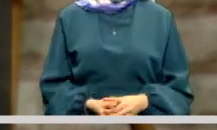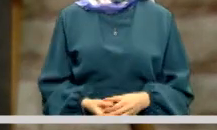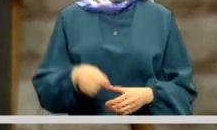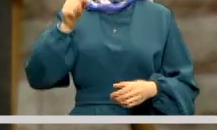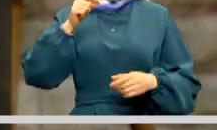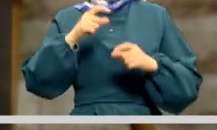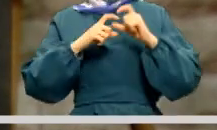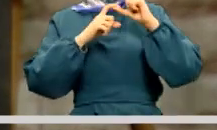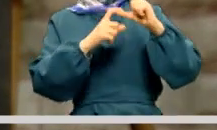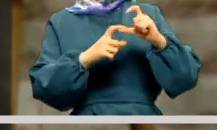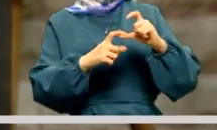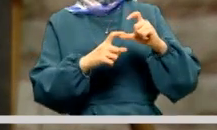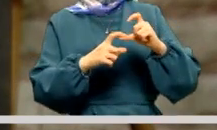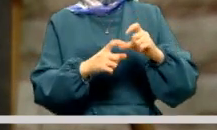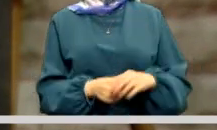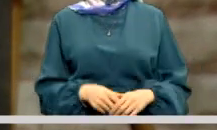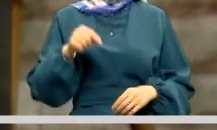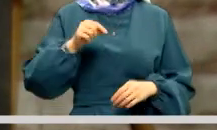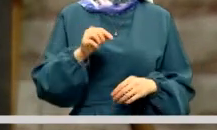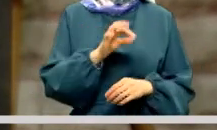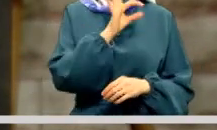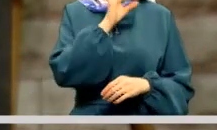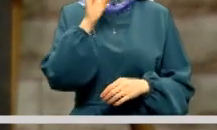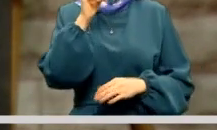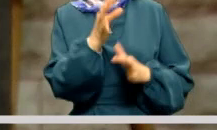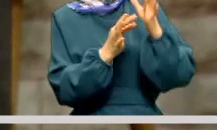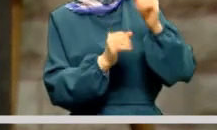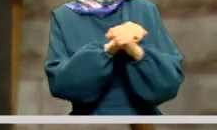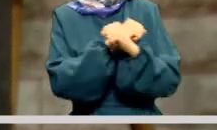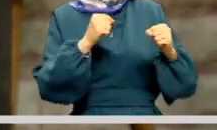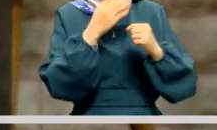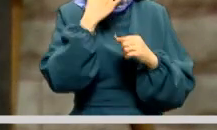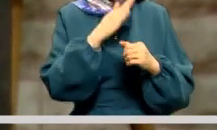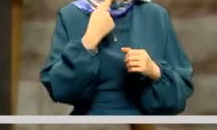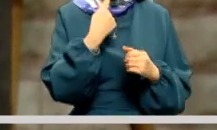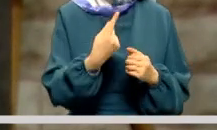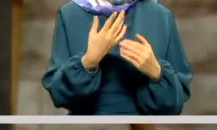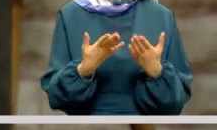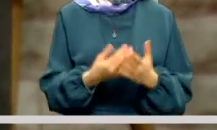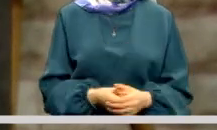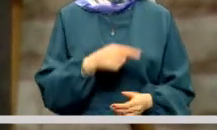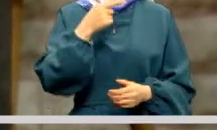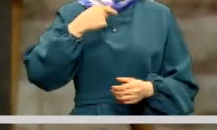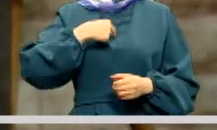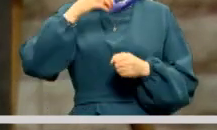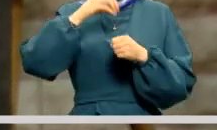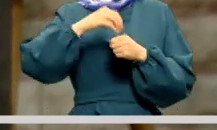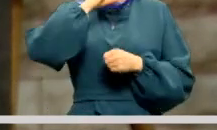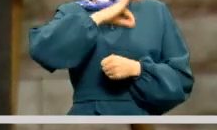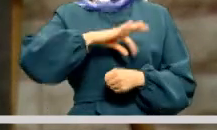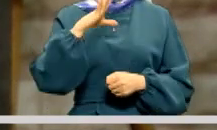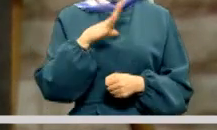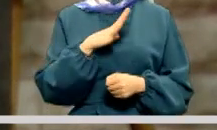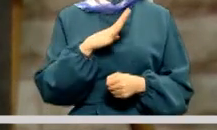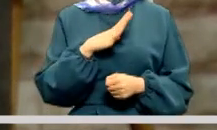sorumuza da bugün kimseye zarar vermedik diyebiliyor isek bizim için büyük bir kazanımdır